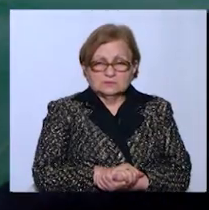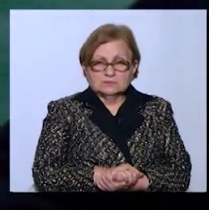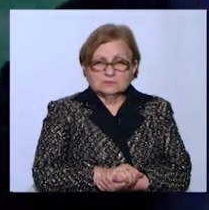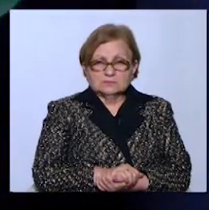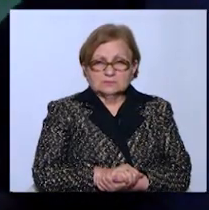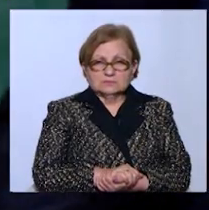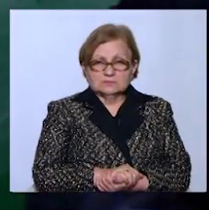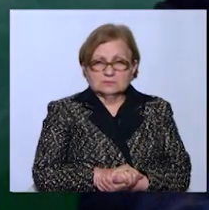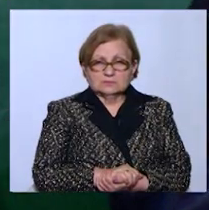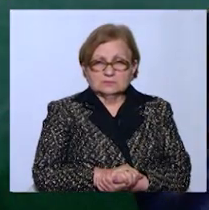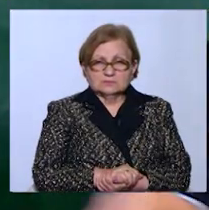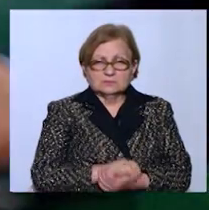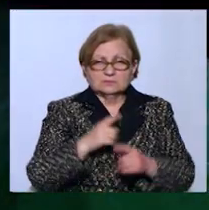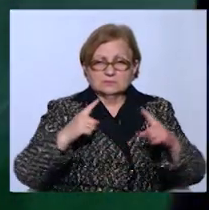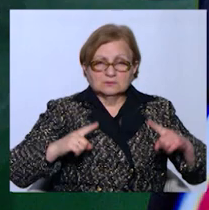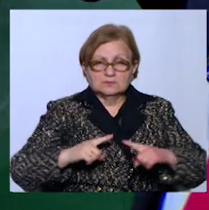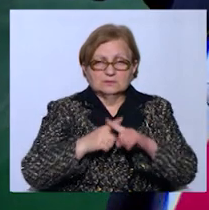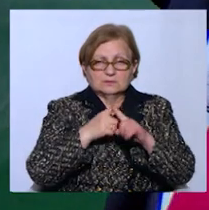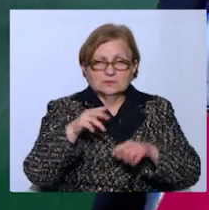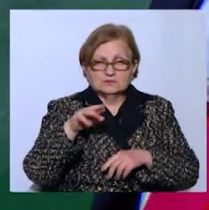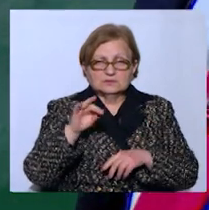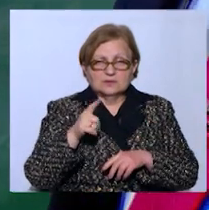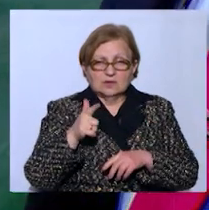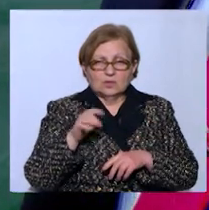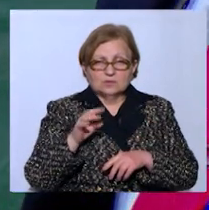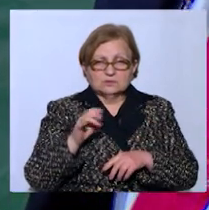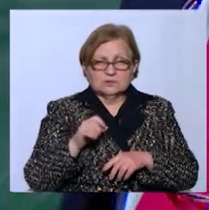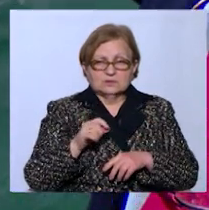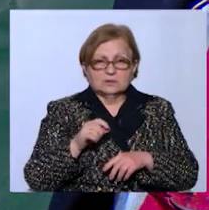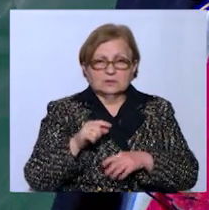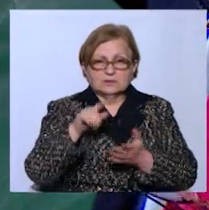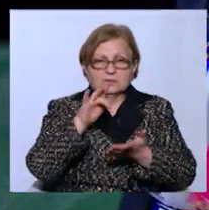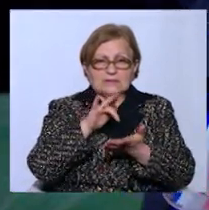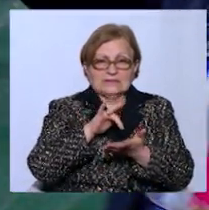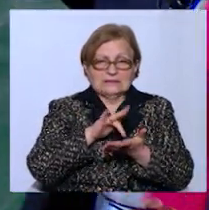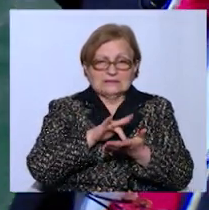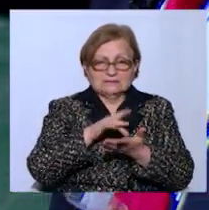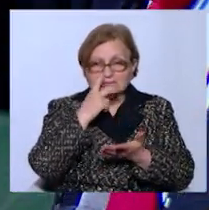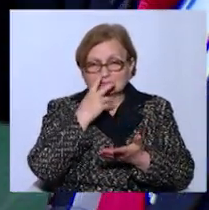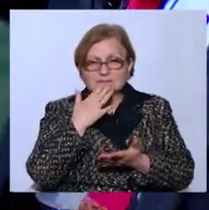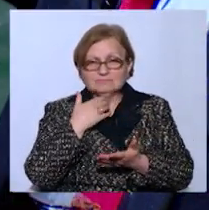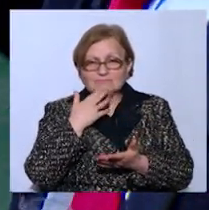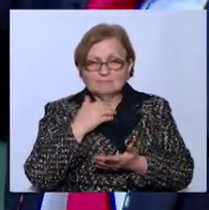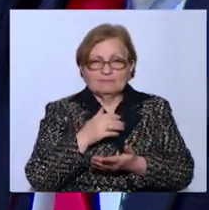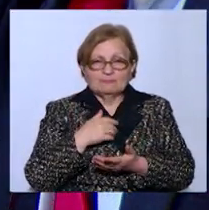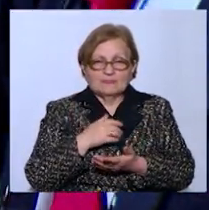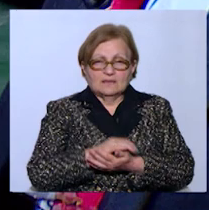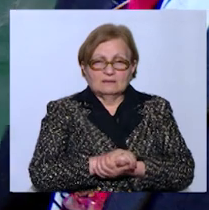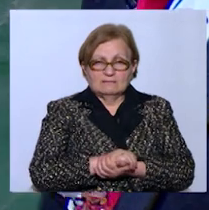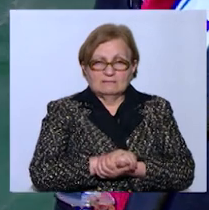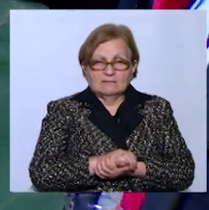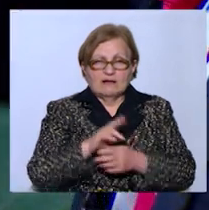გავატარებ ამას, ვიცით ჩვენ ქვია დიაგონალი და აქედან აღვართა სწორი მარ. აი ესე გამოდის კარგად ხოლმე, ნახაზი წამოვედი.